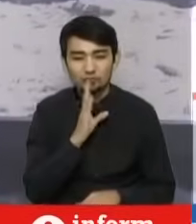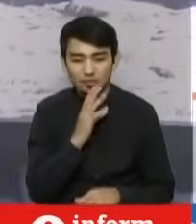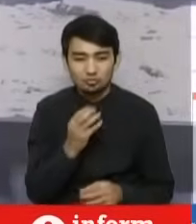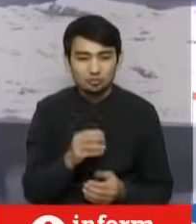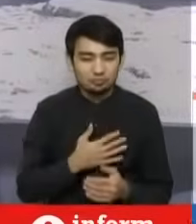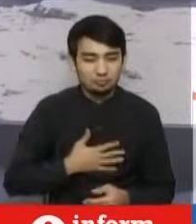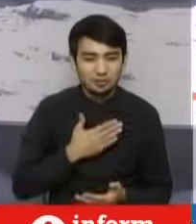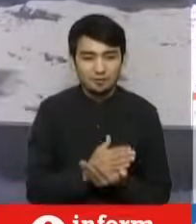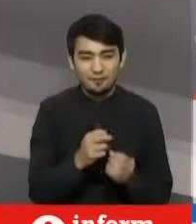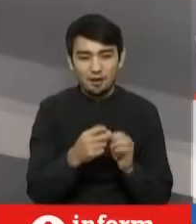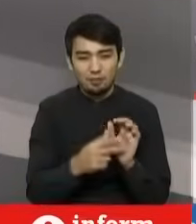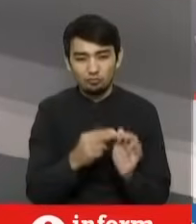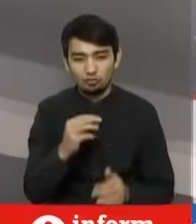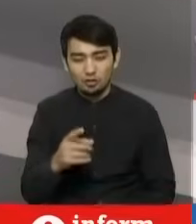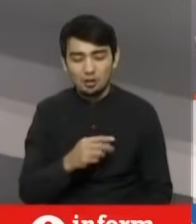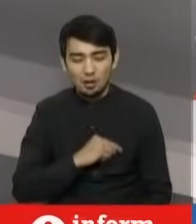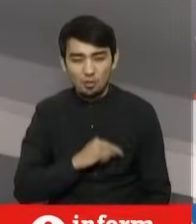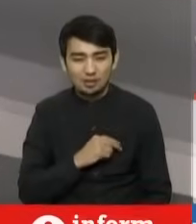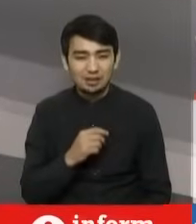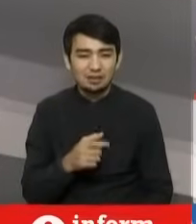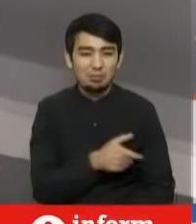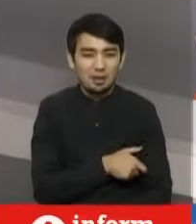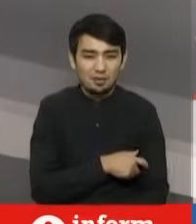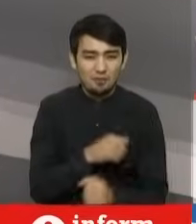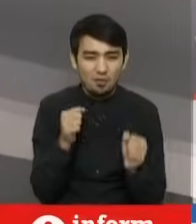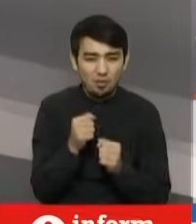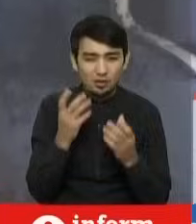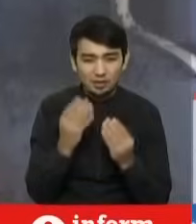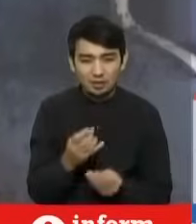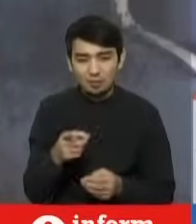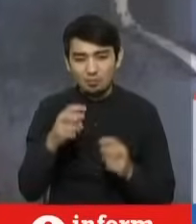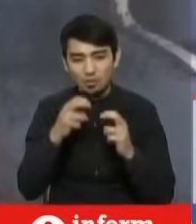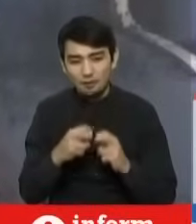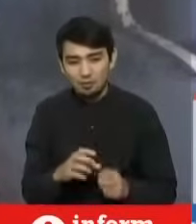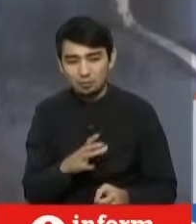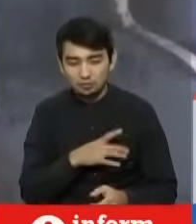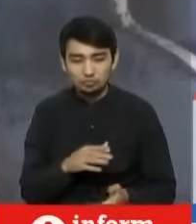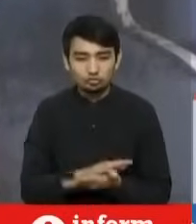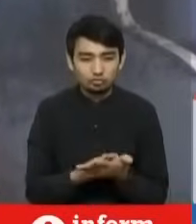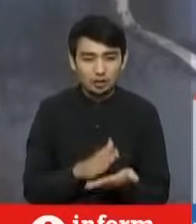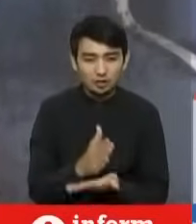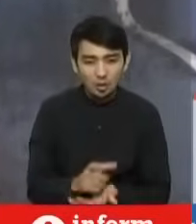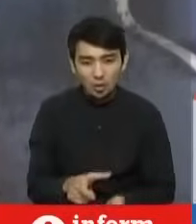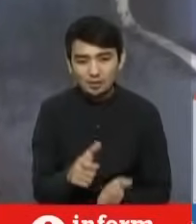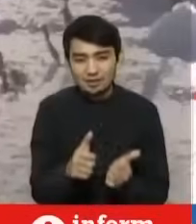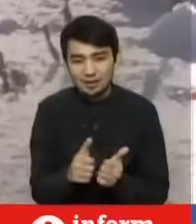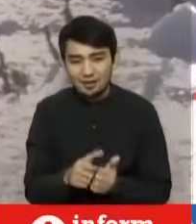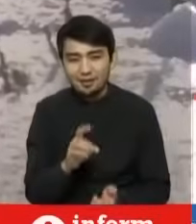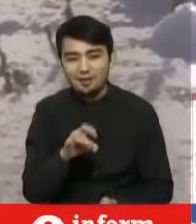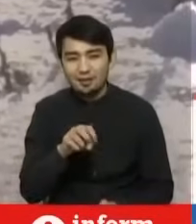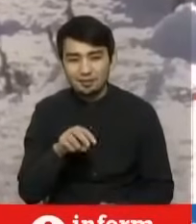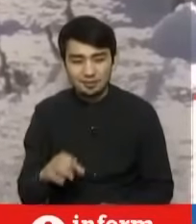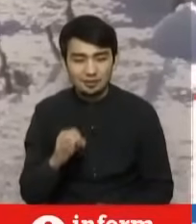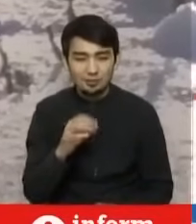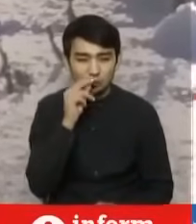его 18-часовой рабочей сменой на улице ночью в мороз. Она просит проверить, были ли расчищены дорожки в снегу рядом с рельсами, так как мужчина